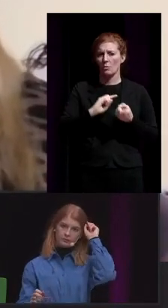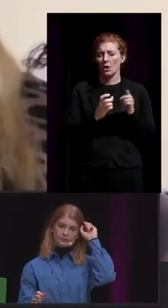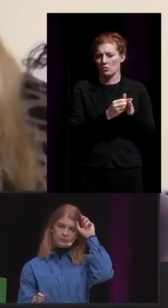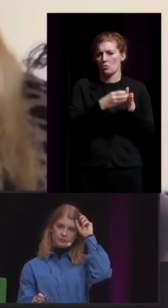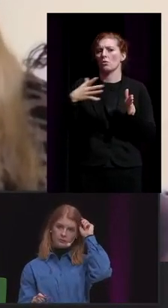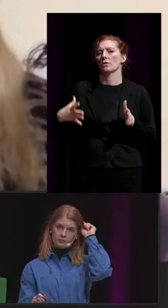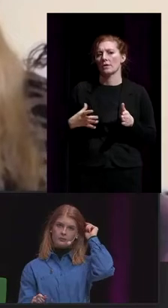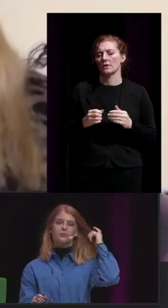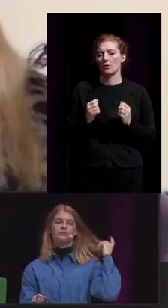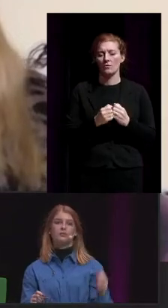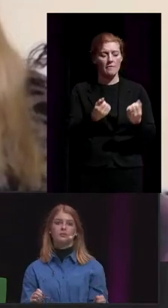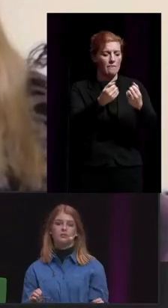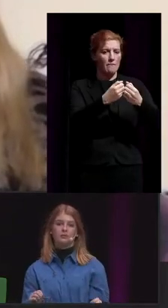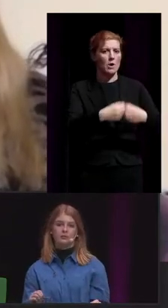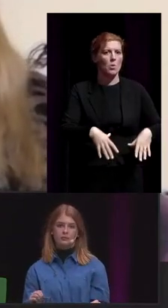kommer tappa